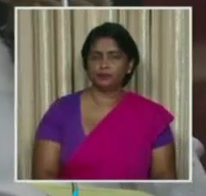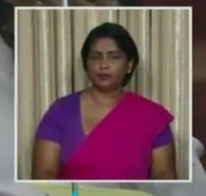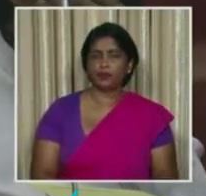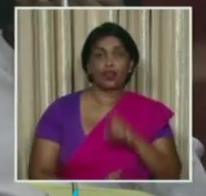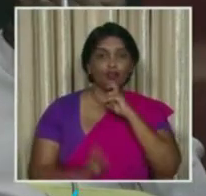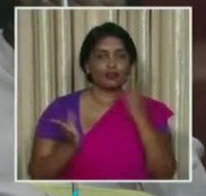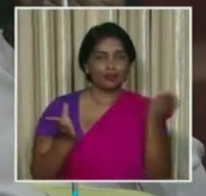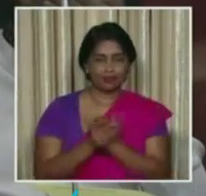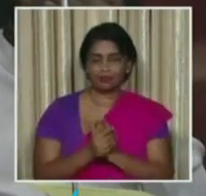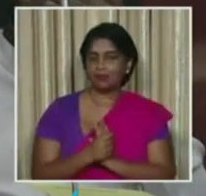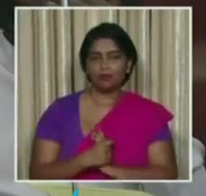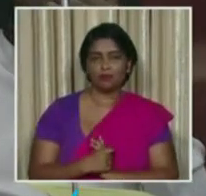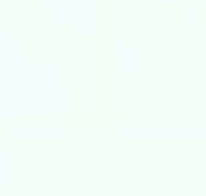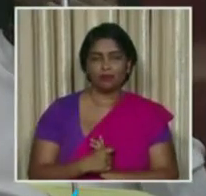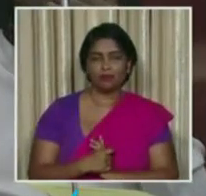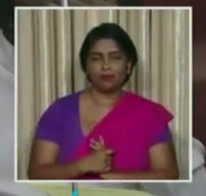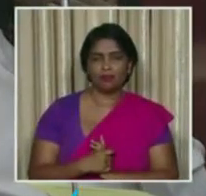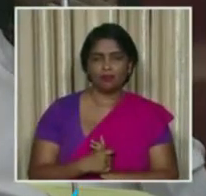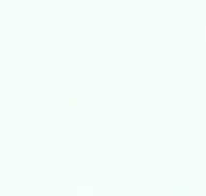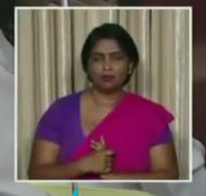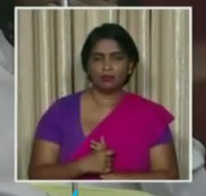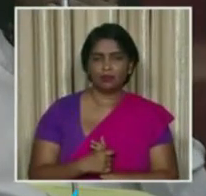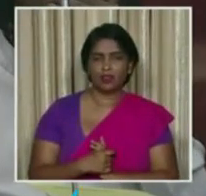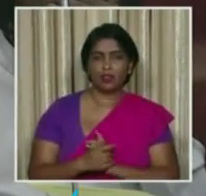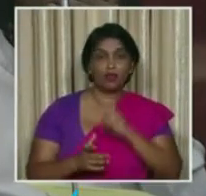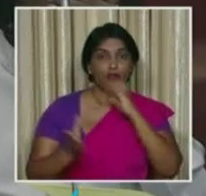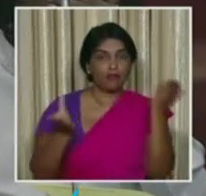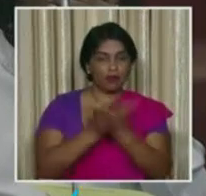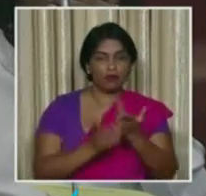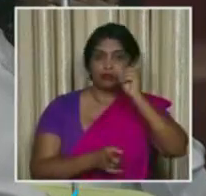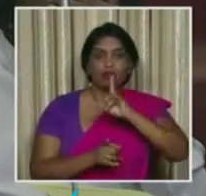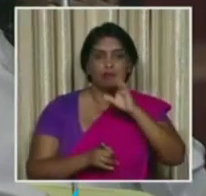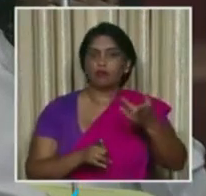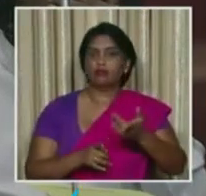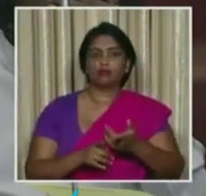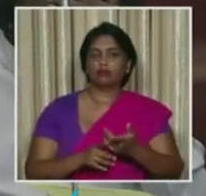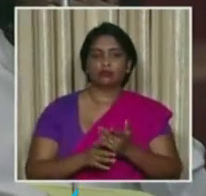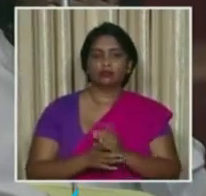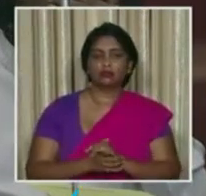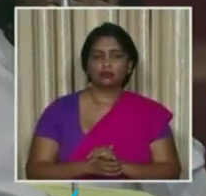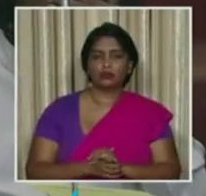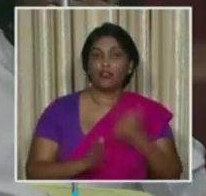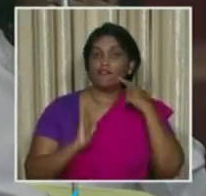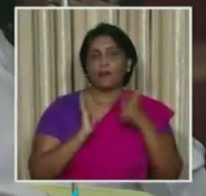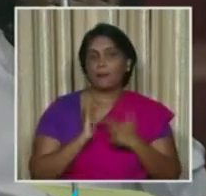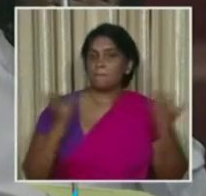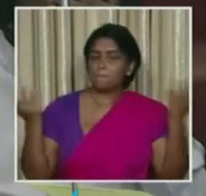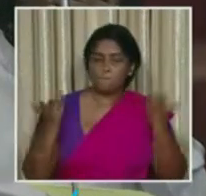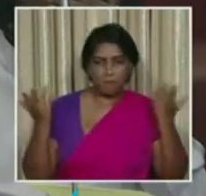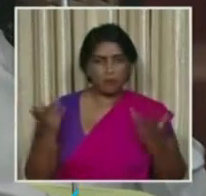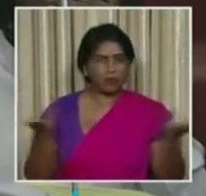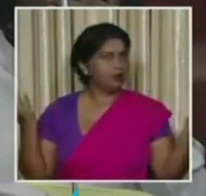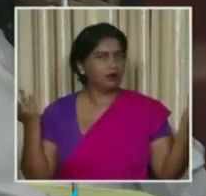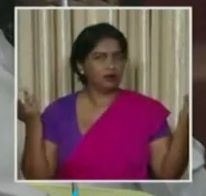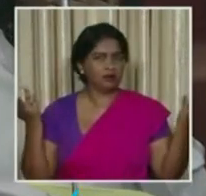කරලා විභාගයට වැරදි. මම නඩුවක් ගන්න කතා කරා. නඩුව ෆයිල් කරලා තීන්දුවක් දෙන්න කලින් ඔබතුමා කියනවා මම නඩුවක් ගන්න මේක විභාග කරන්න බෑ කියලා. මොකද්ද